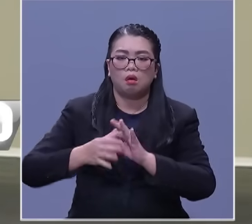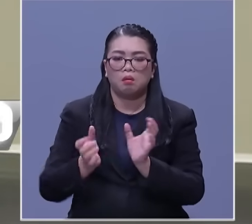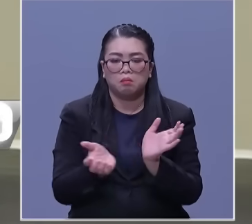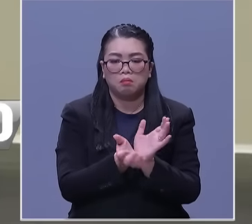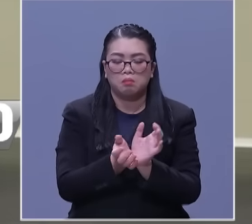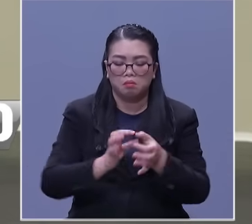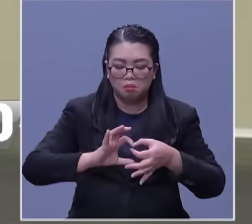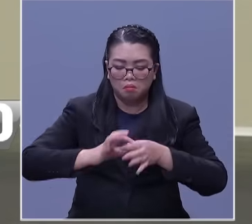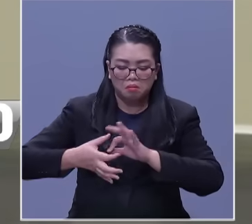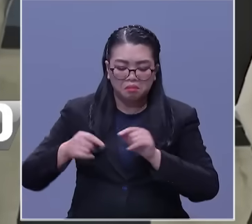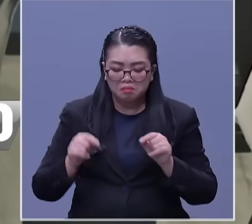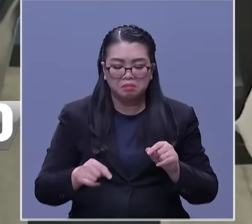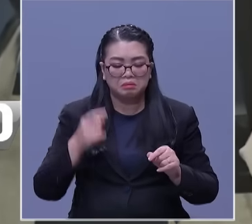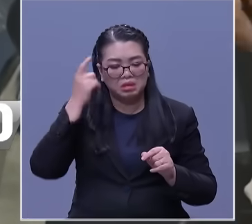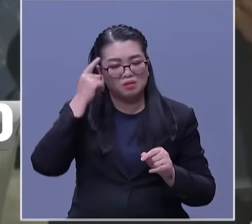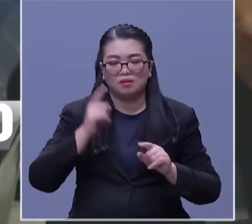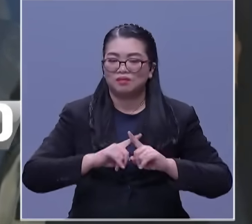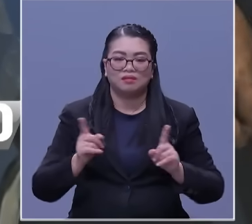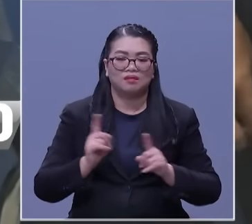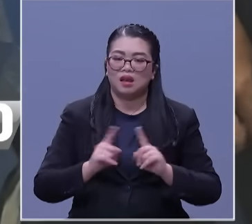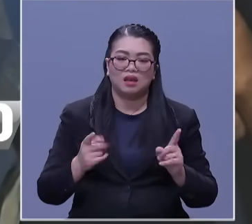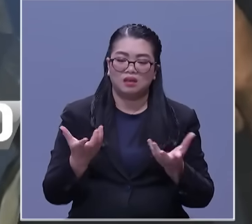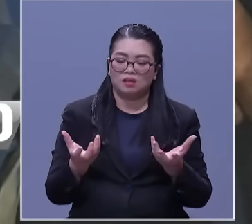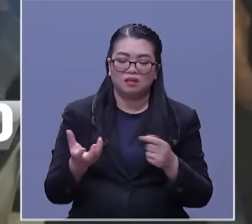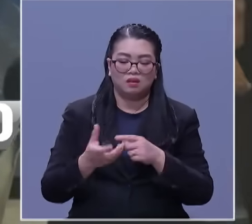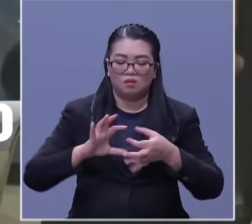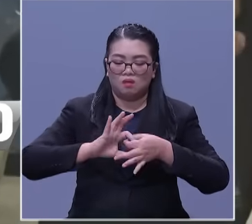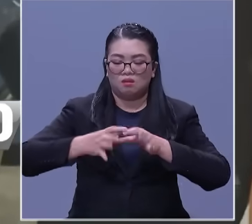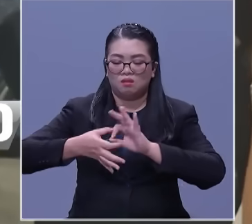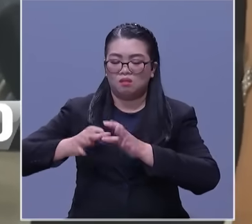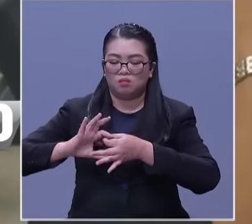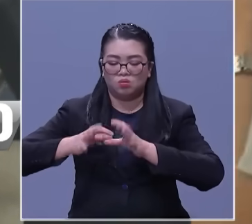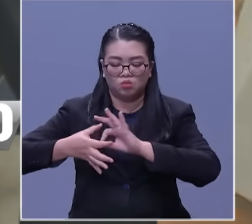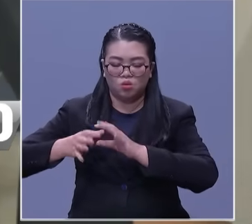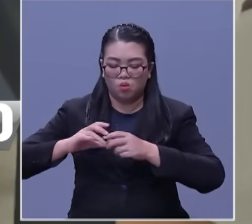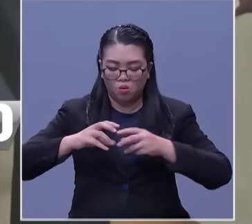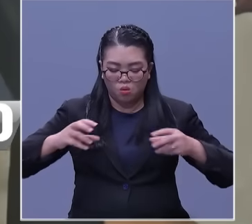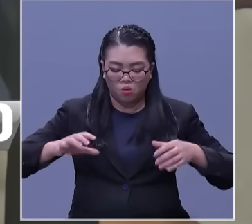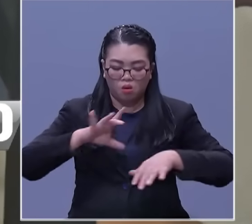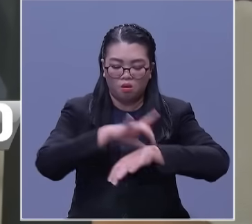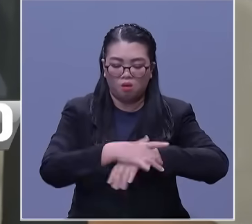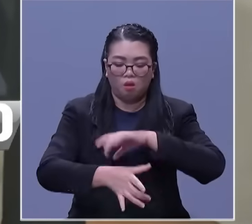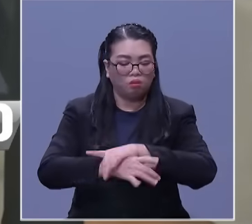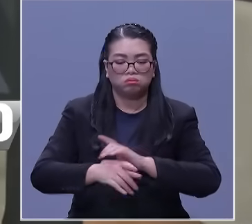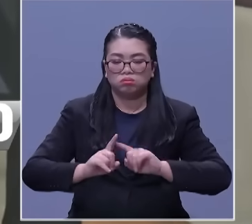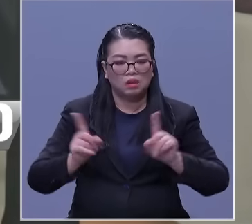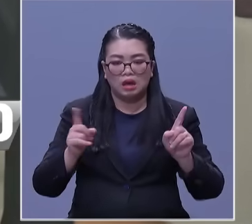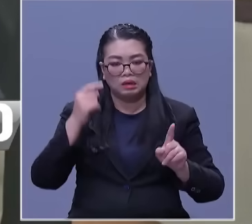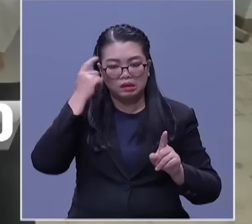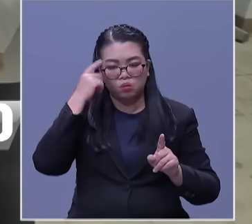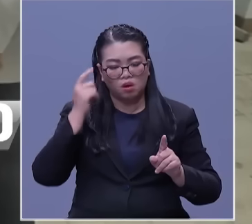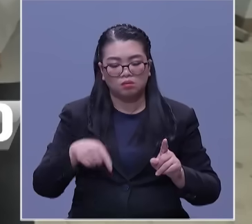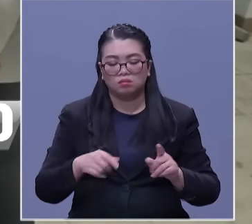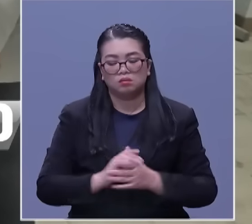เดียวกับที่เกิดเหตุค่ะออนี่เขาบอกคนละอันกันซึ่งวงจรปิดในหอผู้ป่วยมีคำตอบที่ชัด